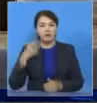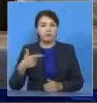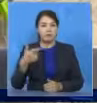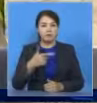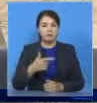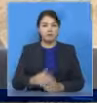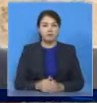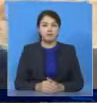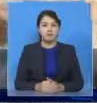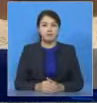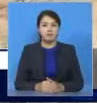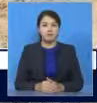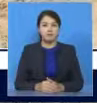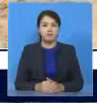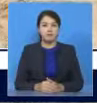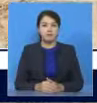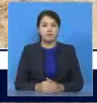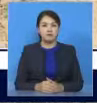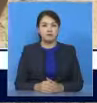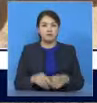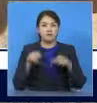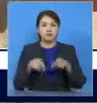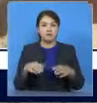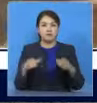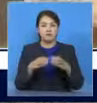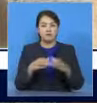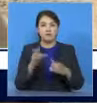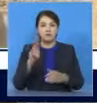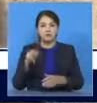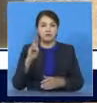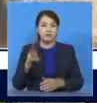Актобе-Атырау. Здесь административный пункт, здесь КПП,